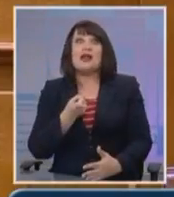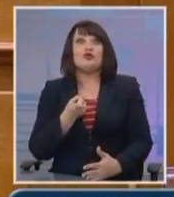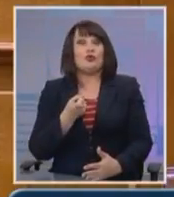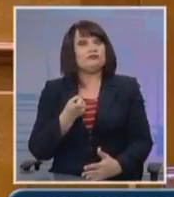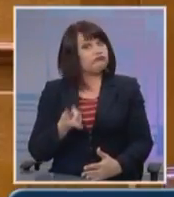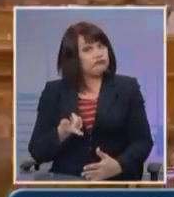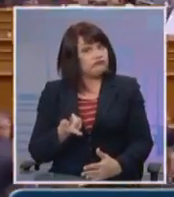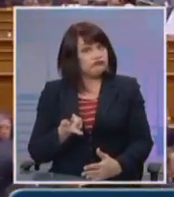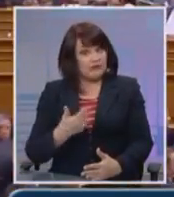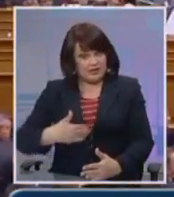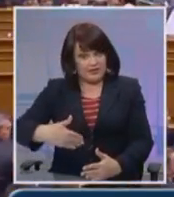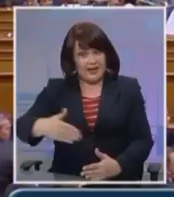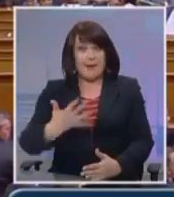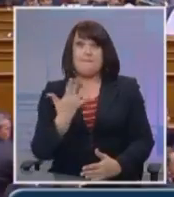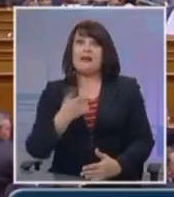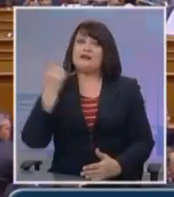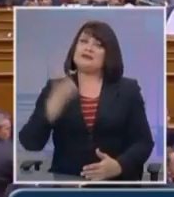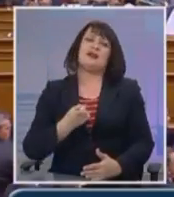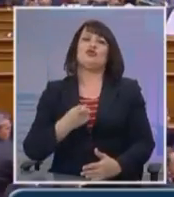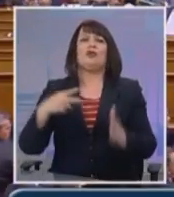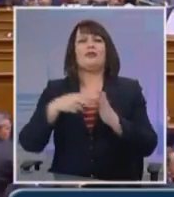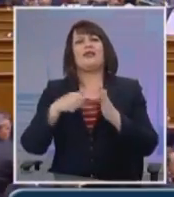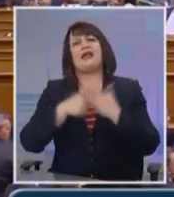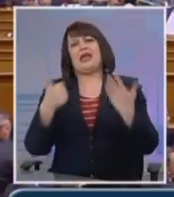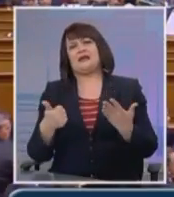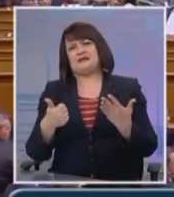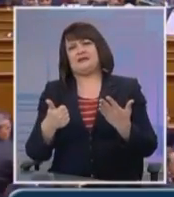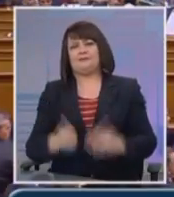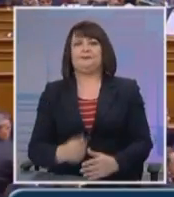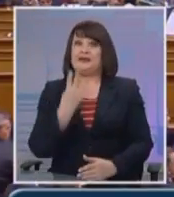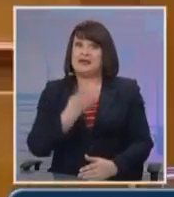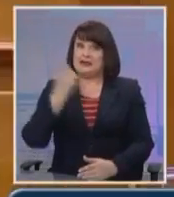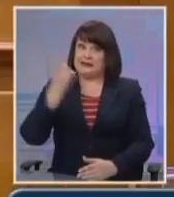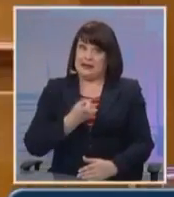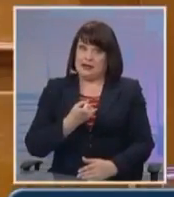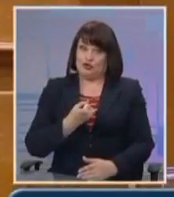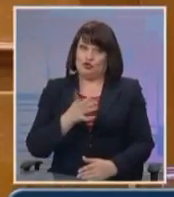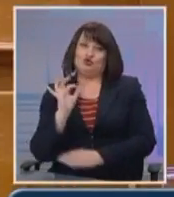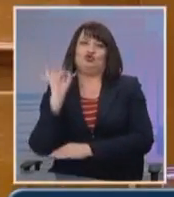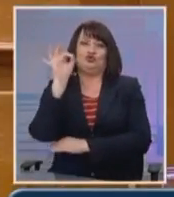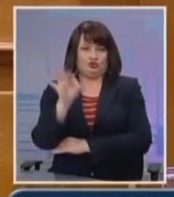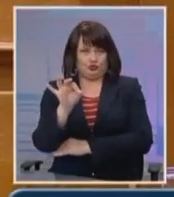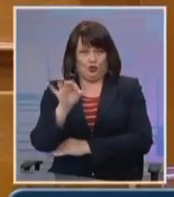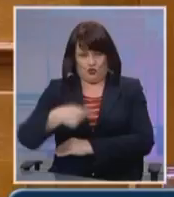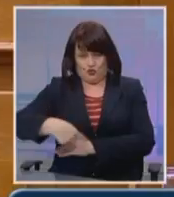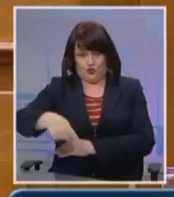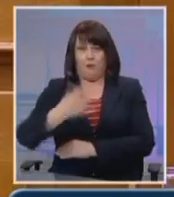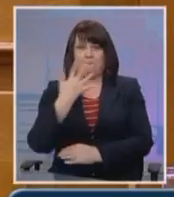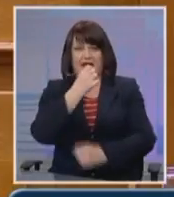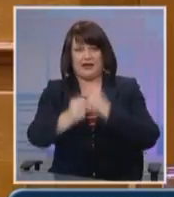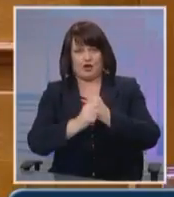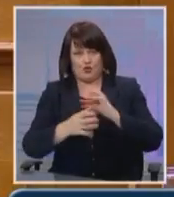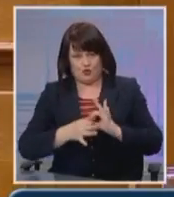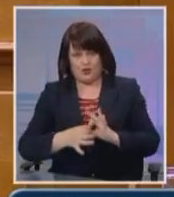και ότι θα αναπτυχθεί με σχεδόν 5% το 2016. 4% λοιπόν για τα επόμενα 5 συνεχόμενα